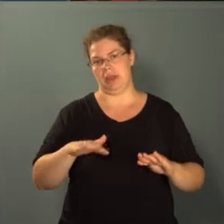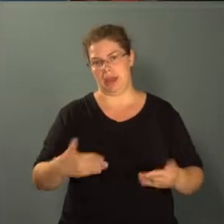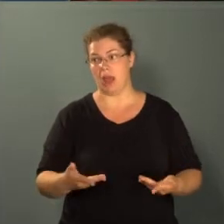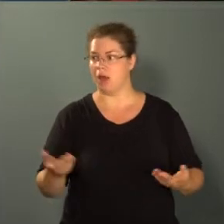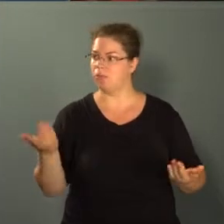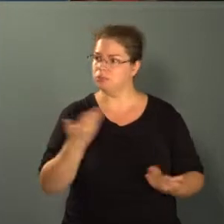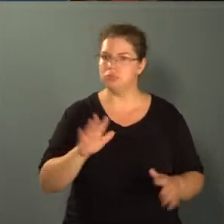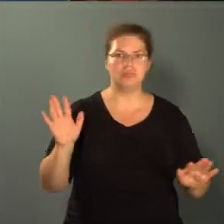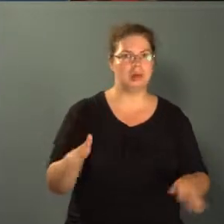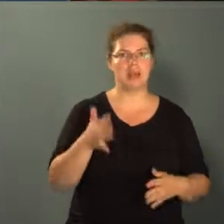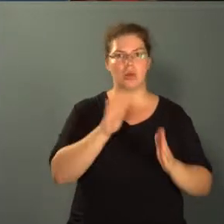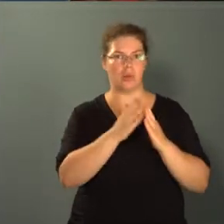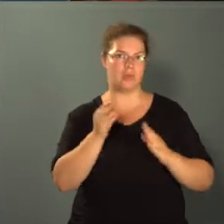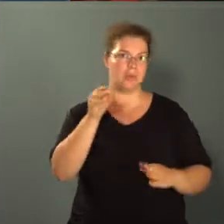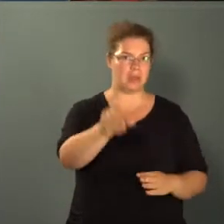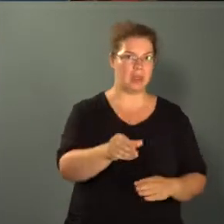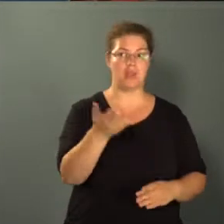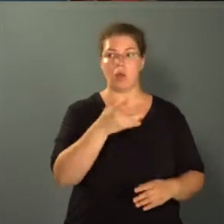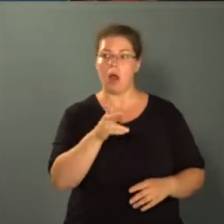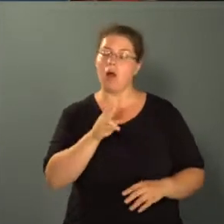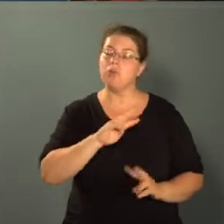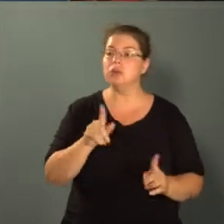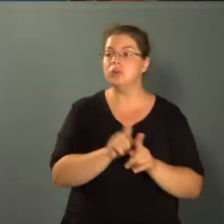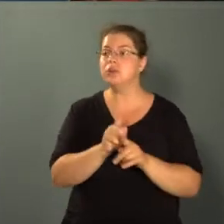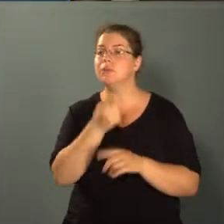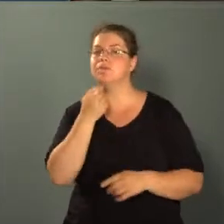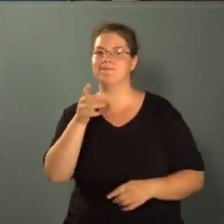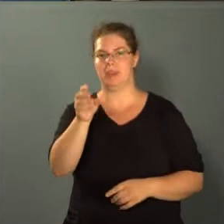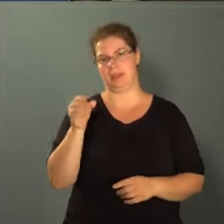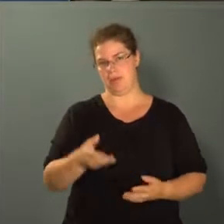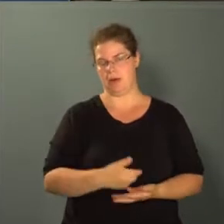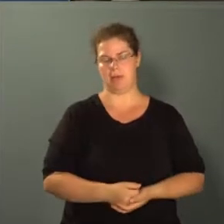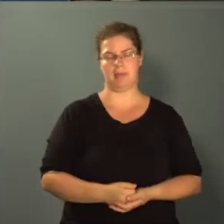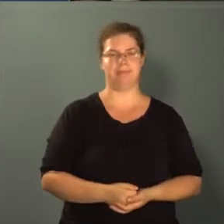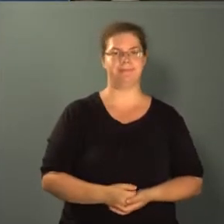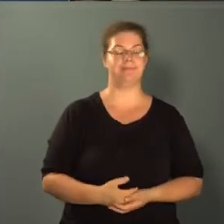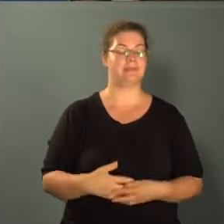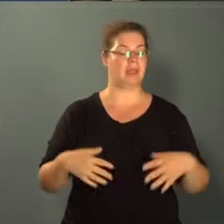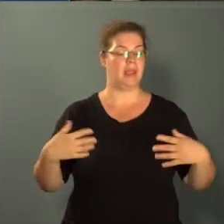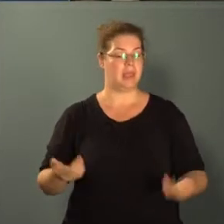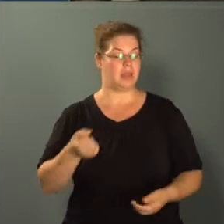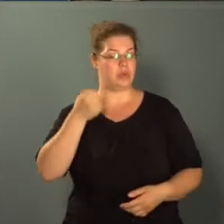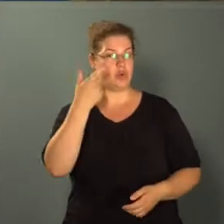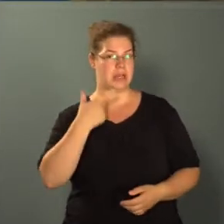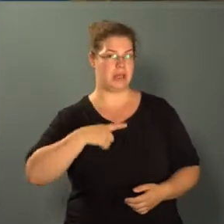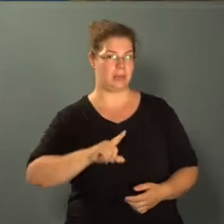ahol bárki tehet be könyvet, és hogyha kedvére való talál, akkor kivesz belőle. Tehát akkor az ötlet megvolt,